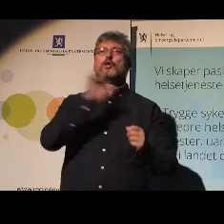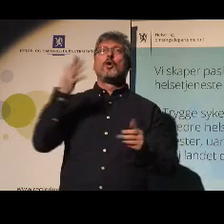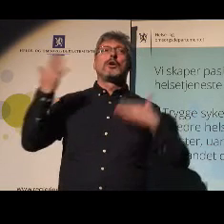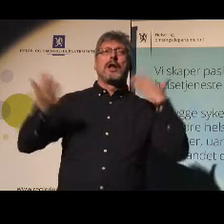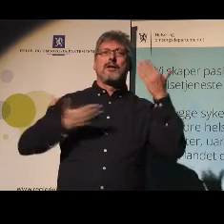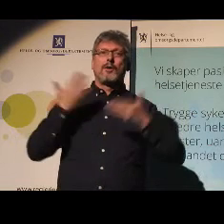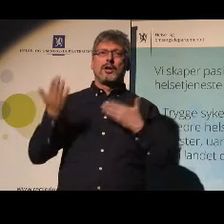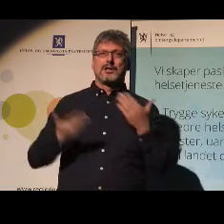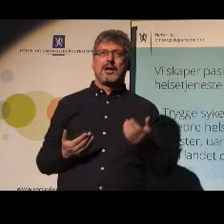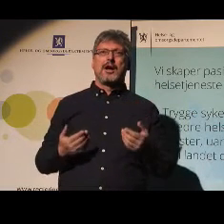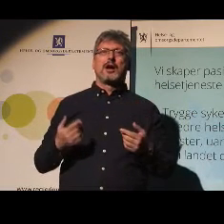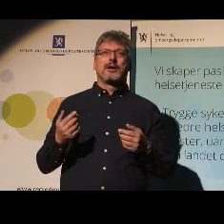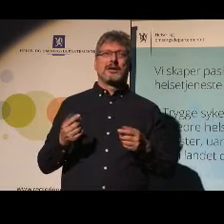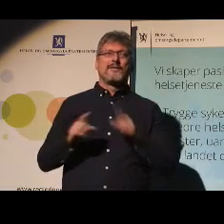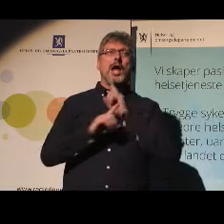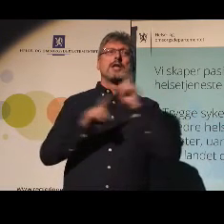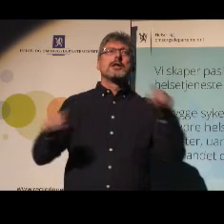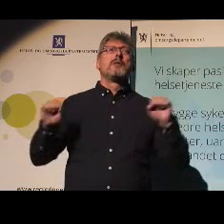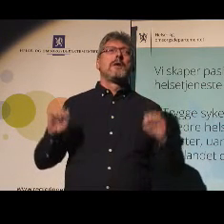foredrag. Det skaper litt uro